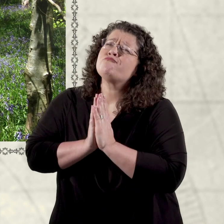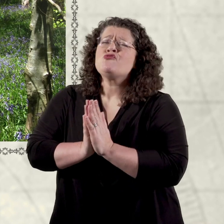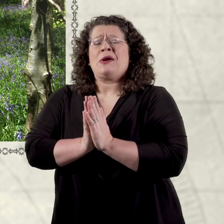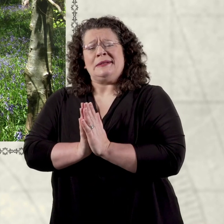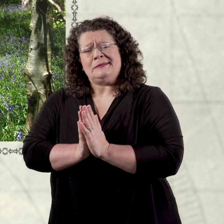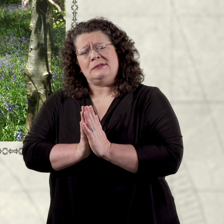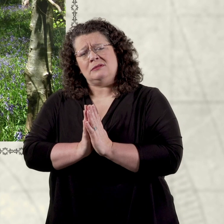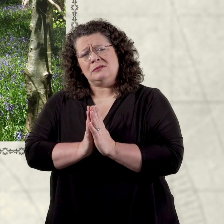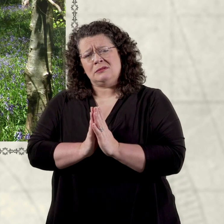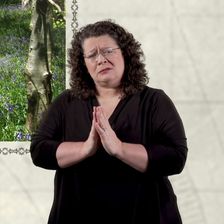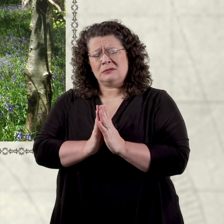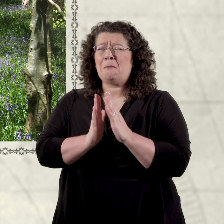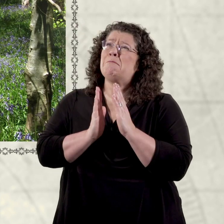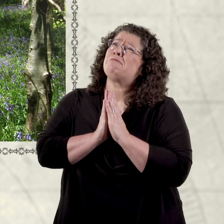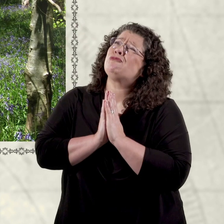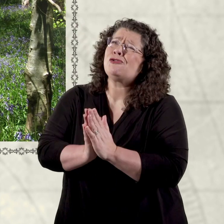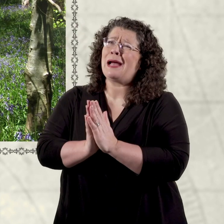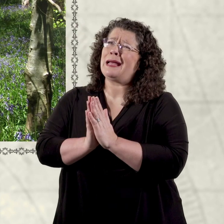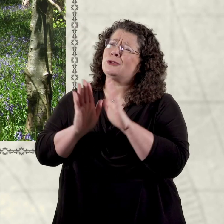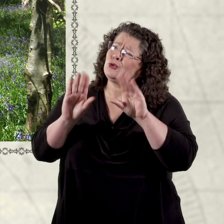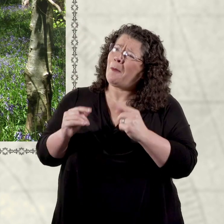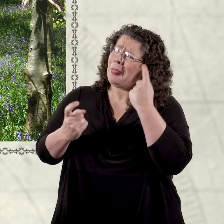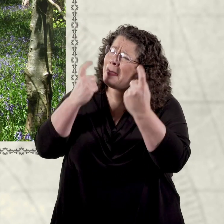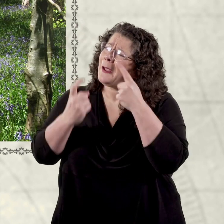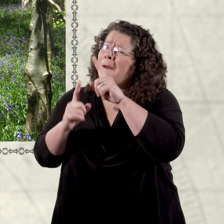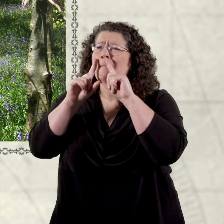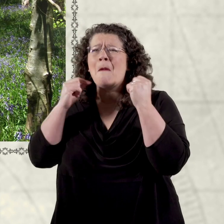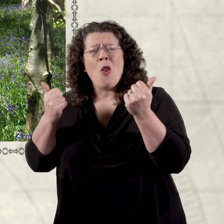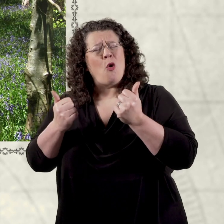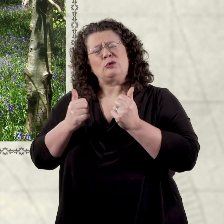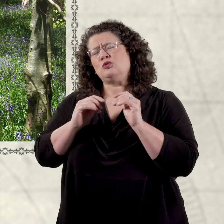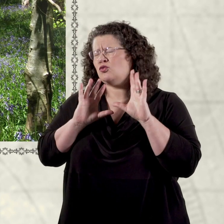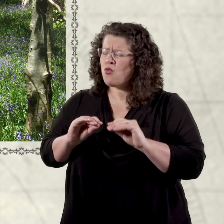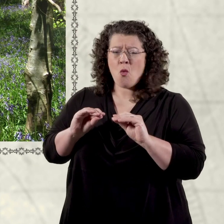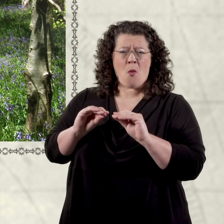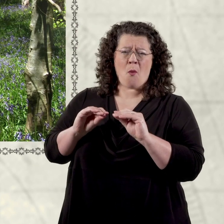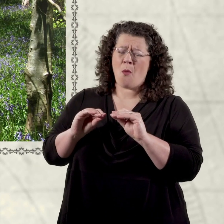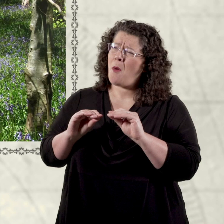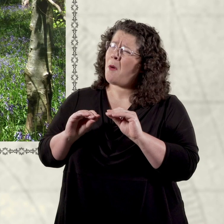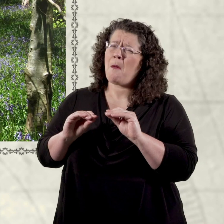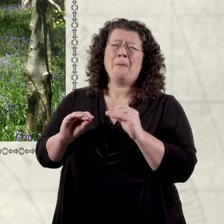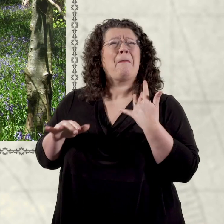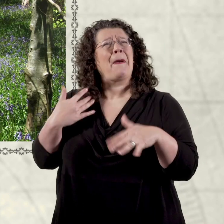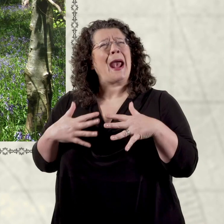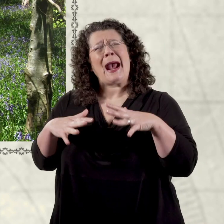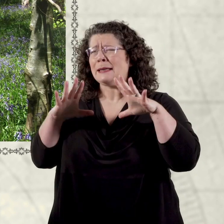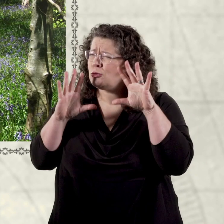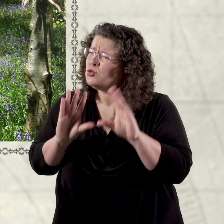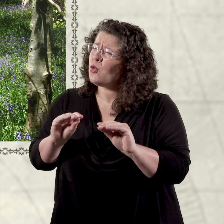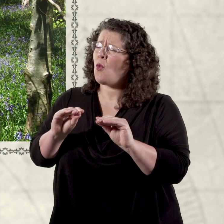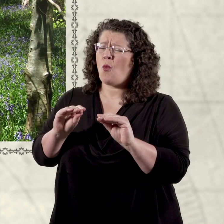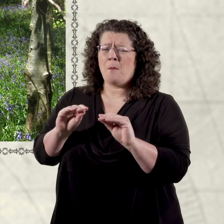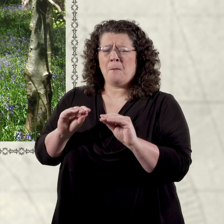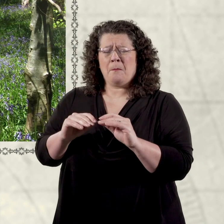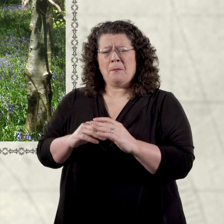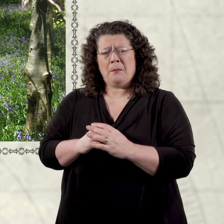Gweddio I beidio bod mewn poen yn meddwl am Meilon. I beidio a torri'n nghalon dros y